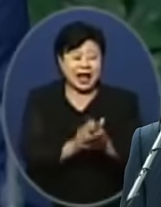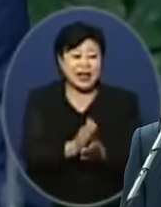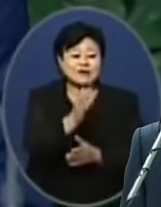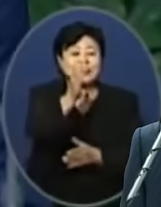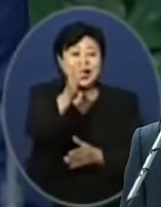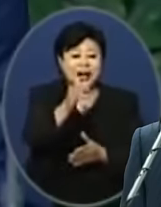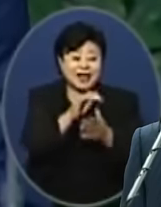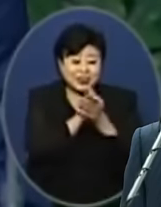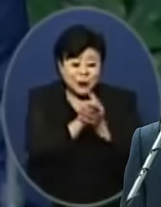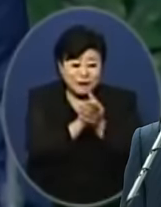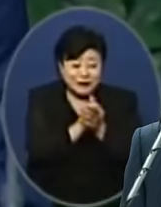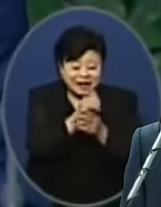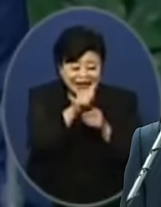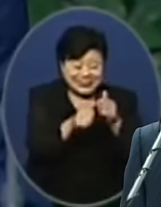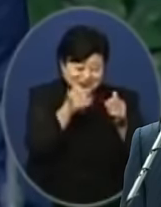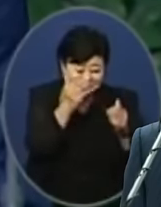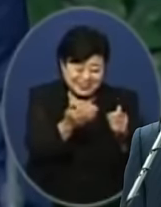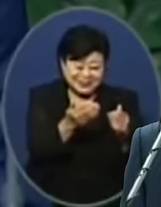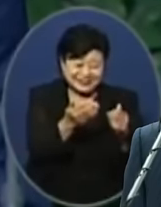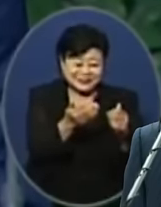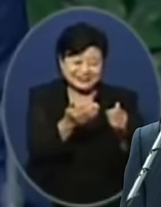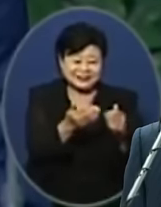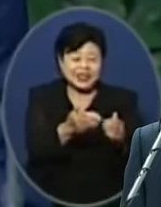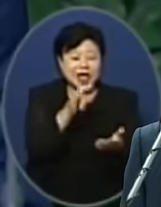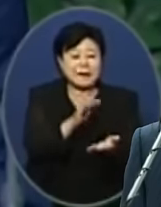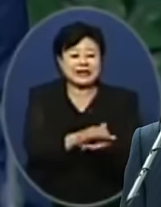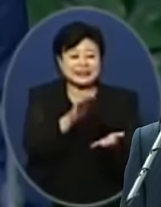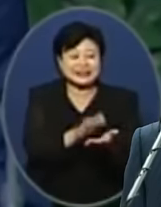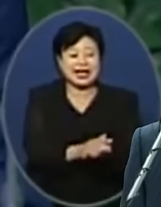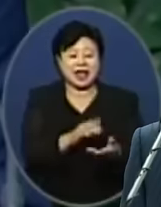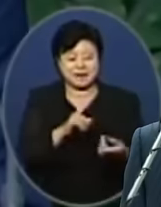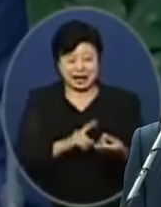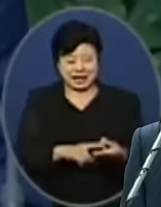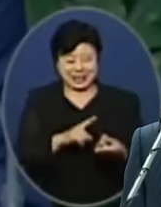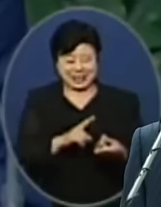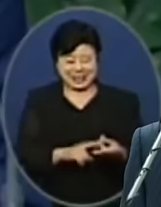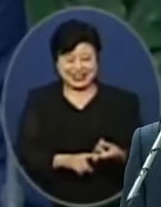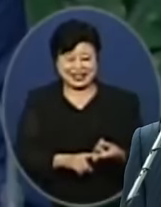할렐루야를 부르면 하나님께서 박자를 맞춰주시고